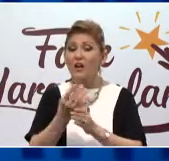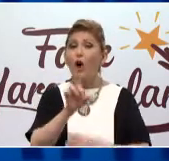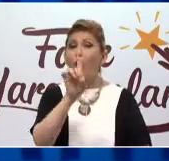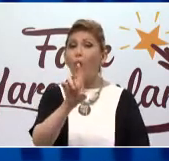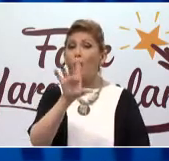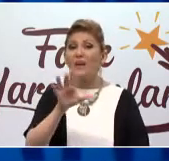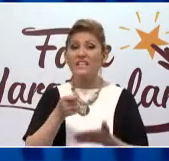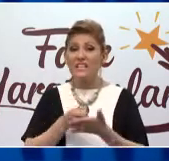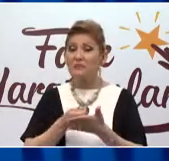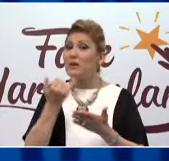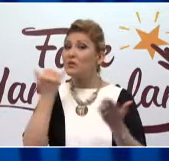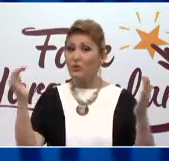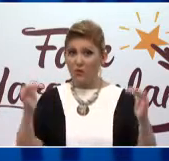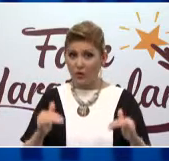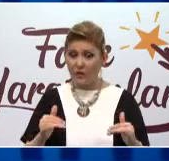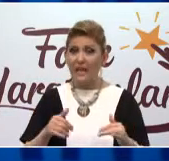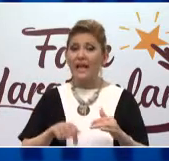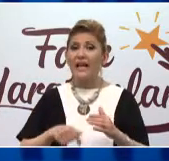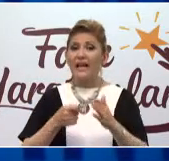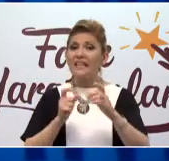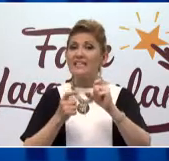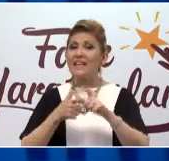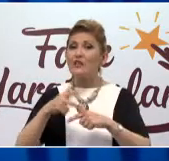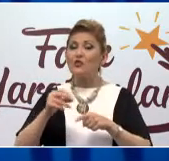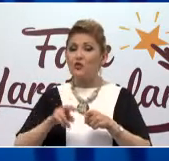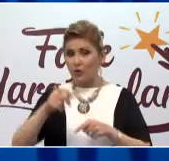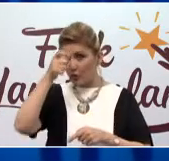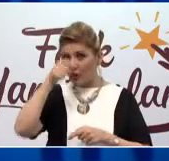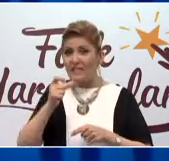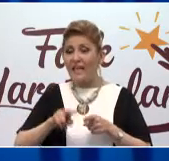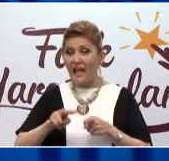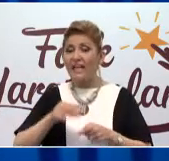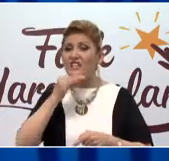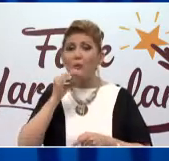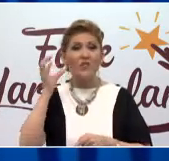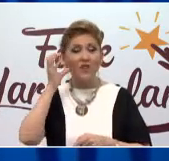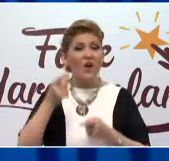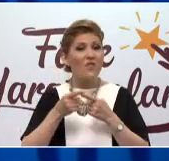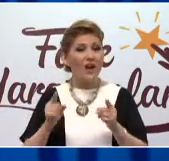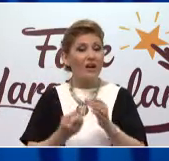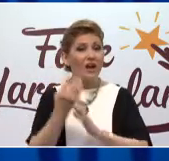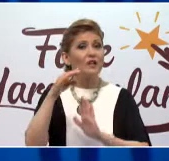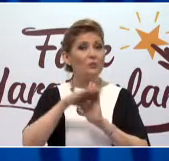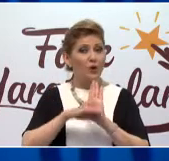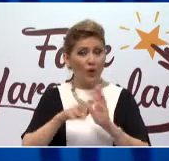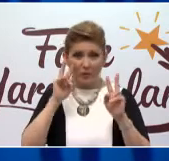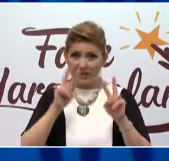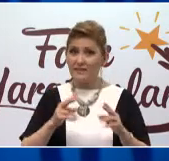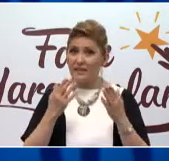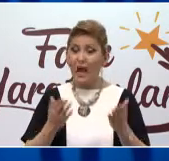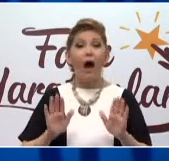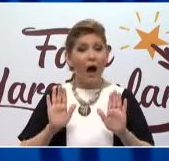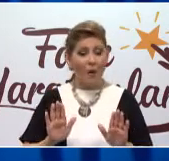15 ismini konuk ettik. Sezon boyunca zaten CNN Türk ekranlarında Sabancı Vakfı Fark Yaratanlar programında izlemiştiniz.